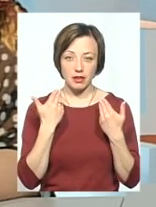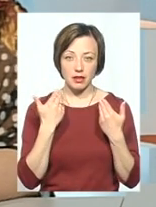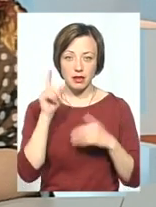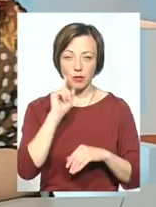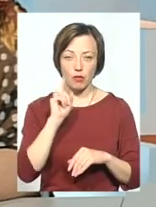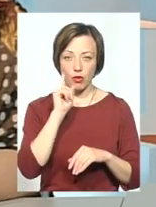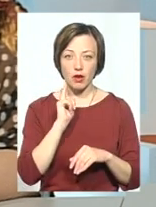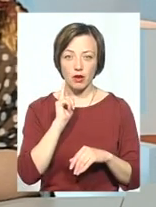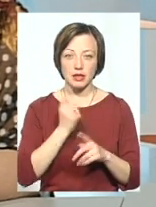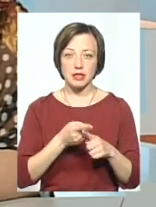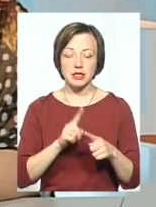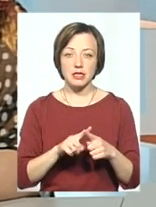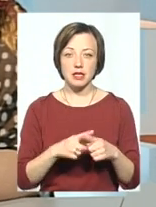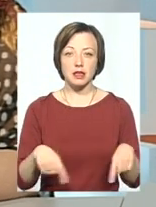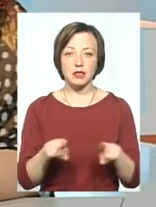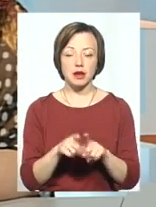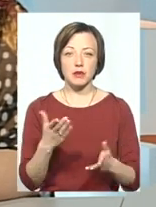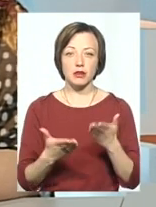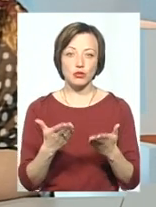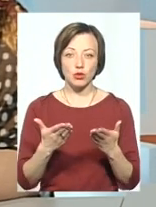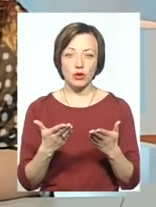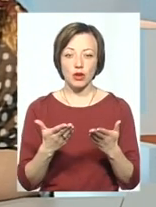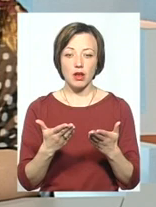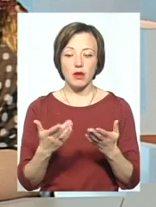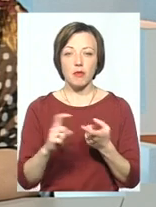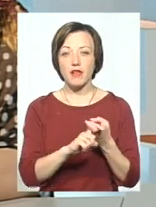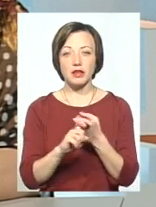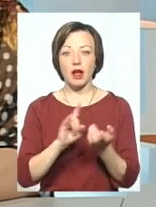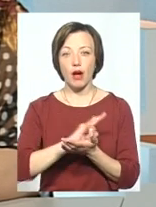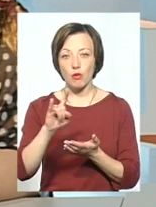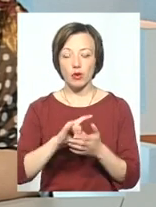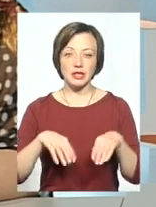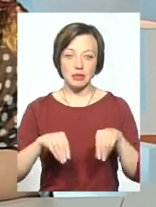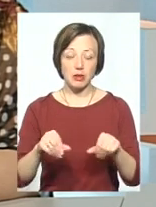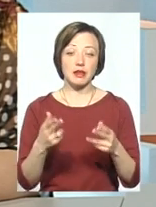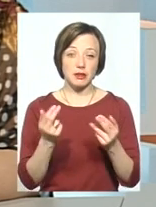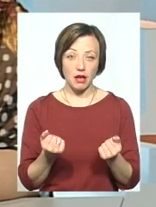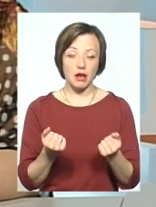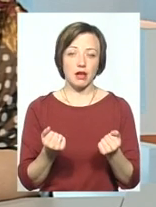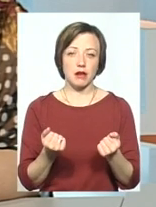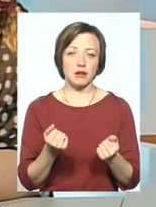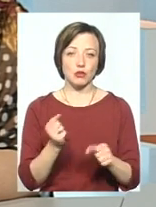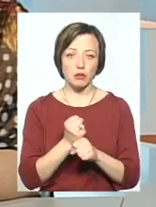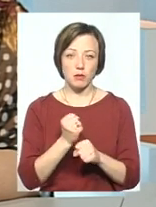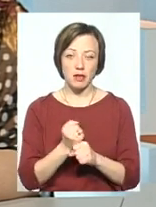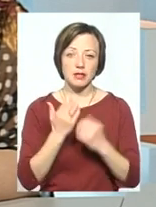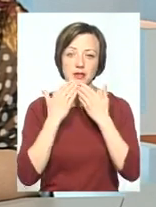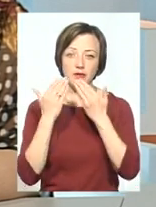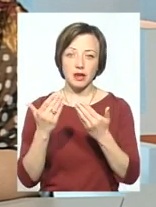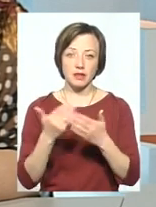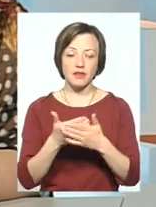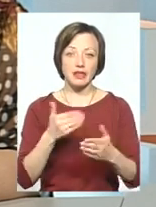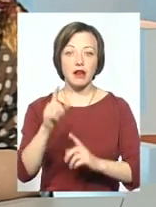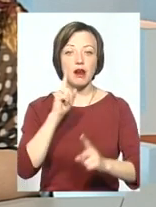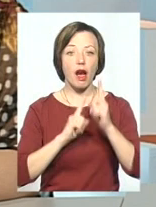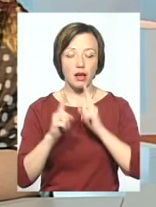пока, скажемо, це от так само, якщо ми стосуємося аеропорта землі, да, ми з зробили звернення від